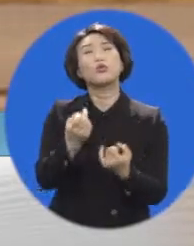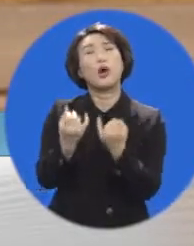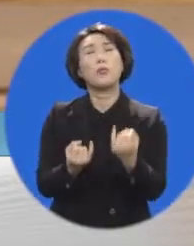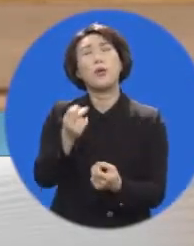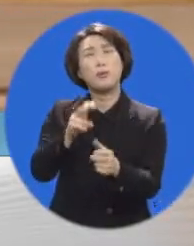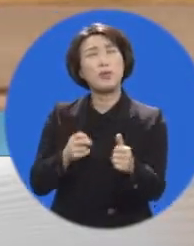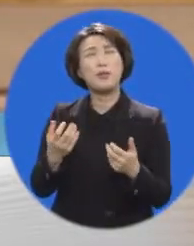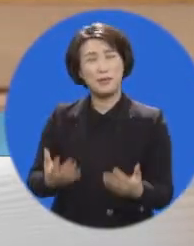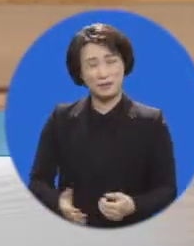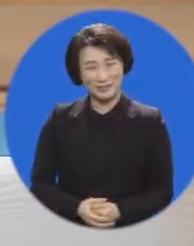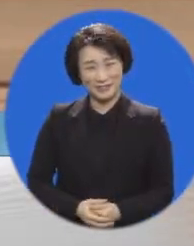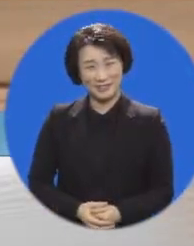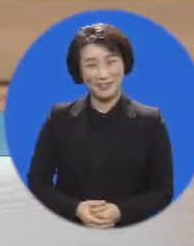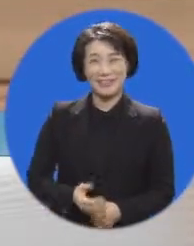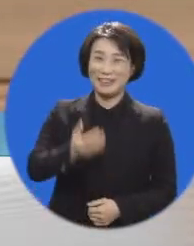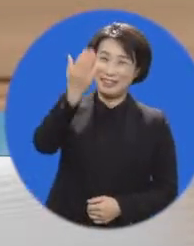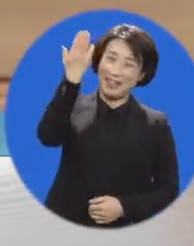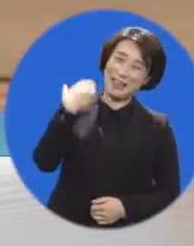우리 아버지께서